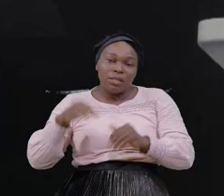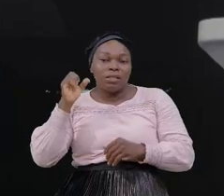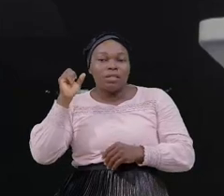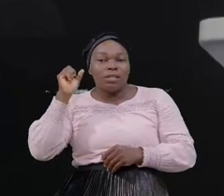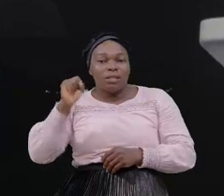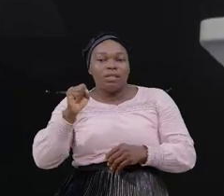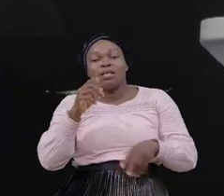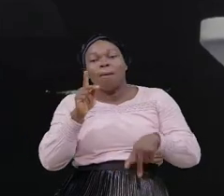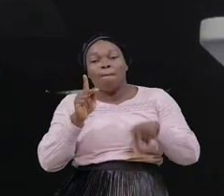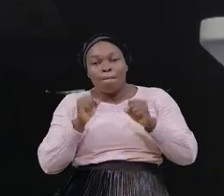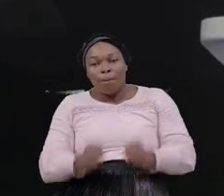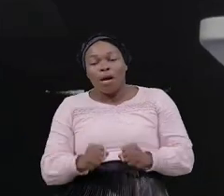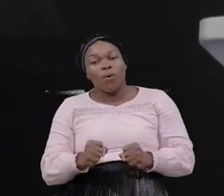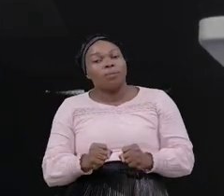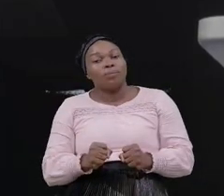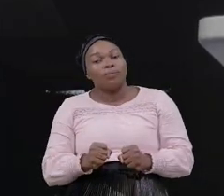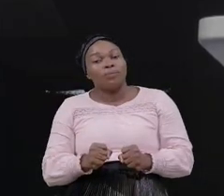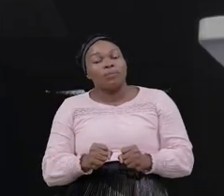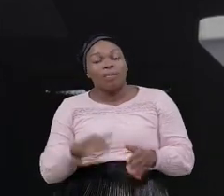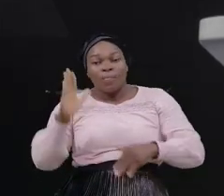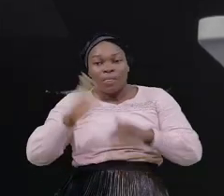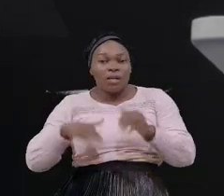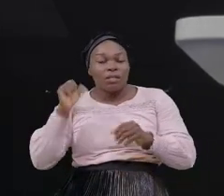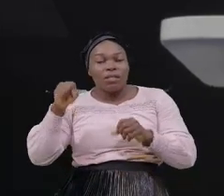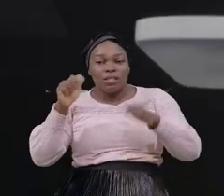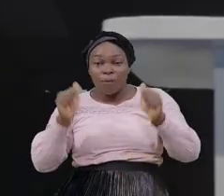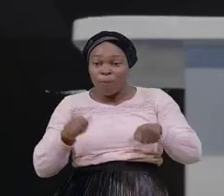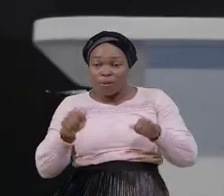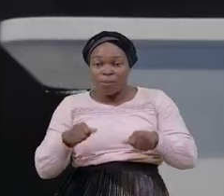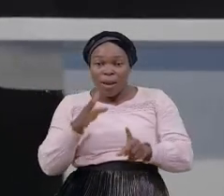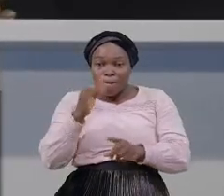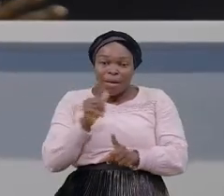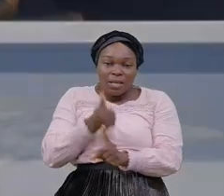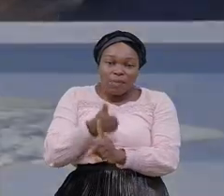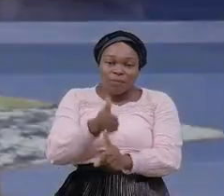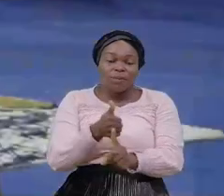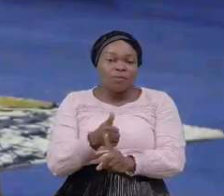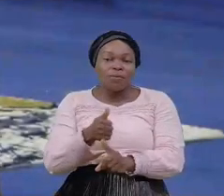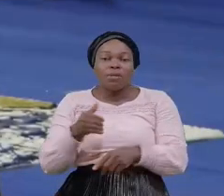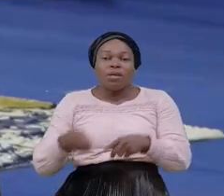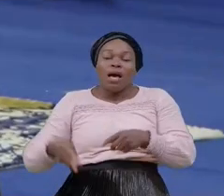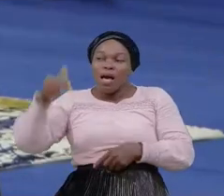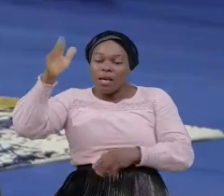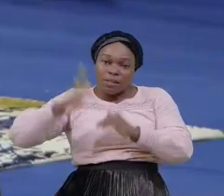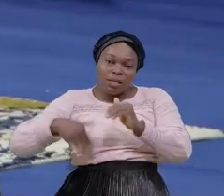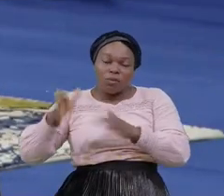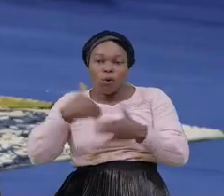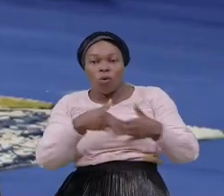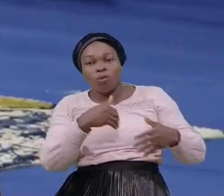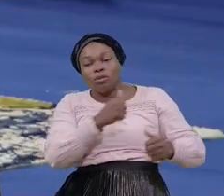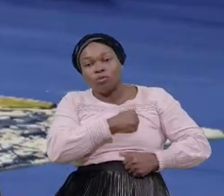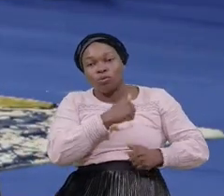que son pouvoir, plus que ses possibilités. La maladie est plus élevée que tous